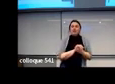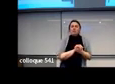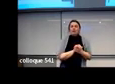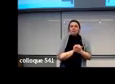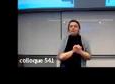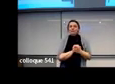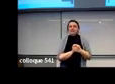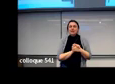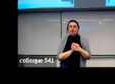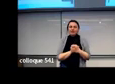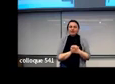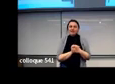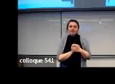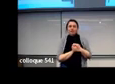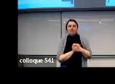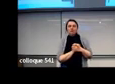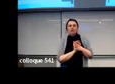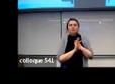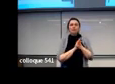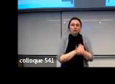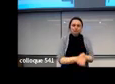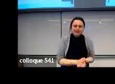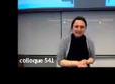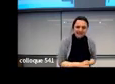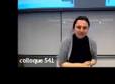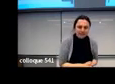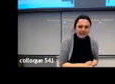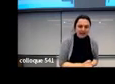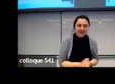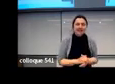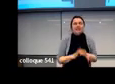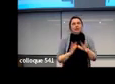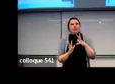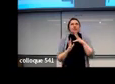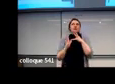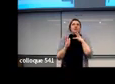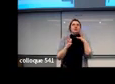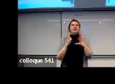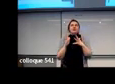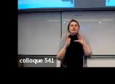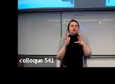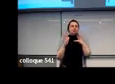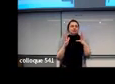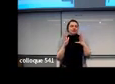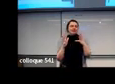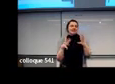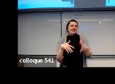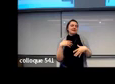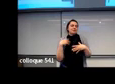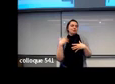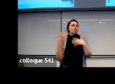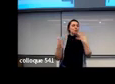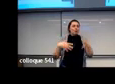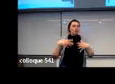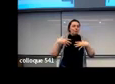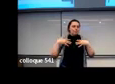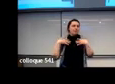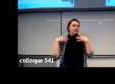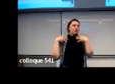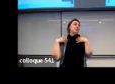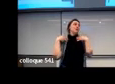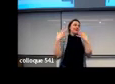canadien ou approfondir leurs connaissances sur des sujets plus spécialisés de la GDR. Donc là, t'sais, sur le